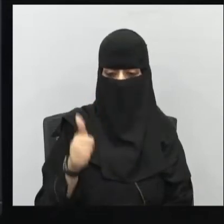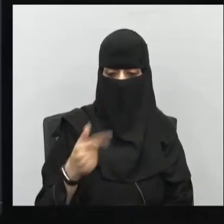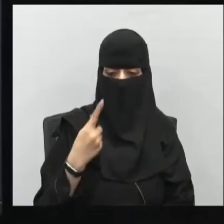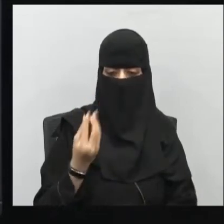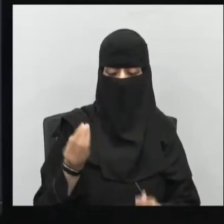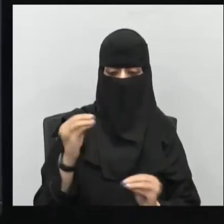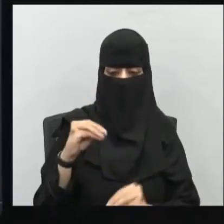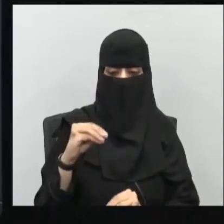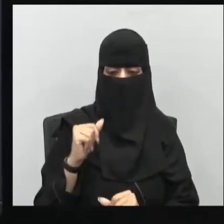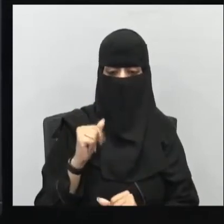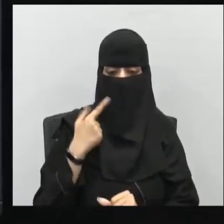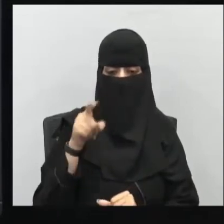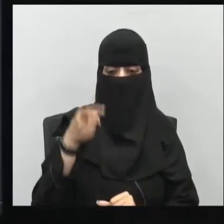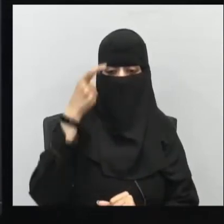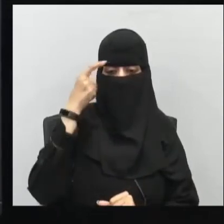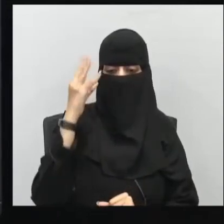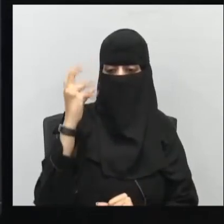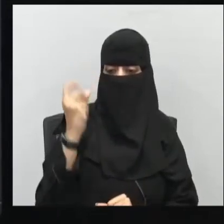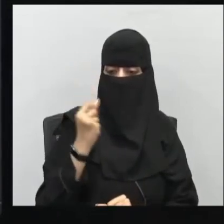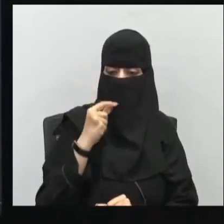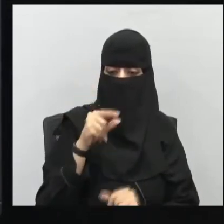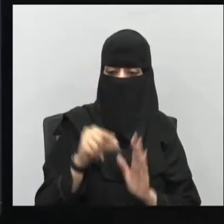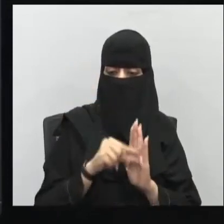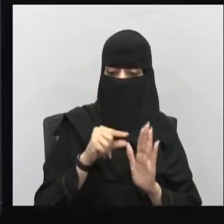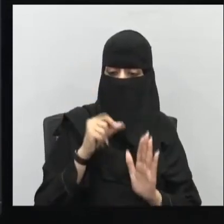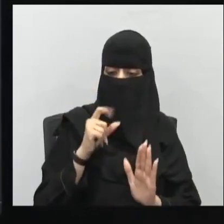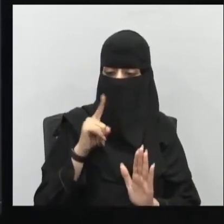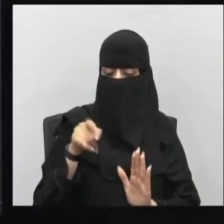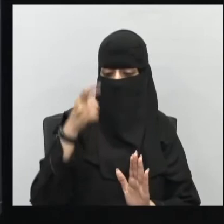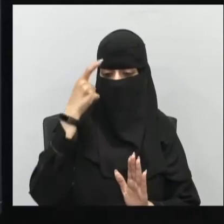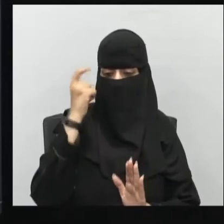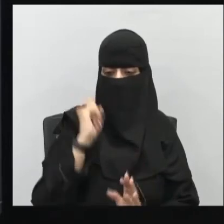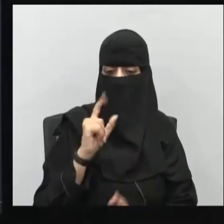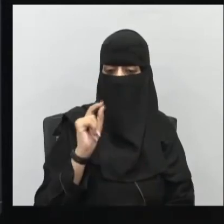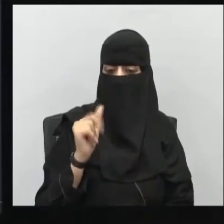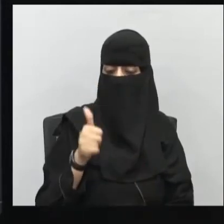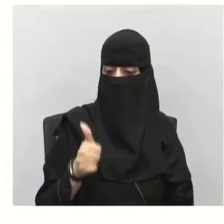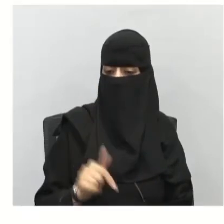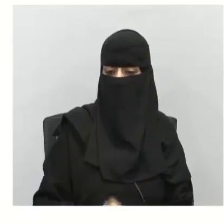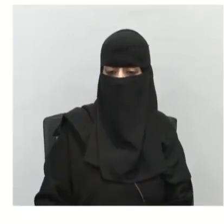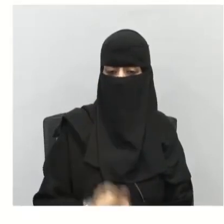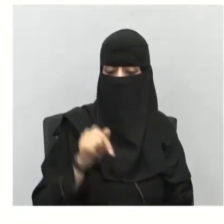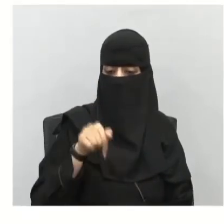أيضا أعرف أرقام الوحدات، أحسنتم يا رائعين. الآن يا صغار عندما أقول لكم أريد